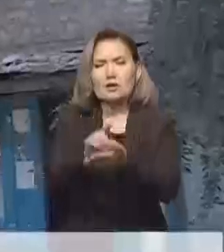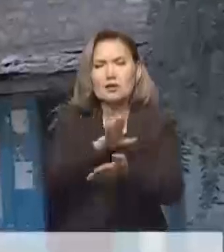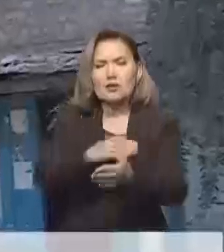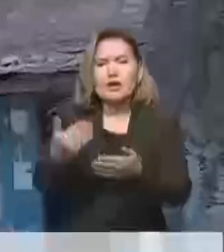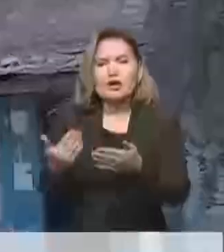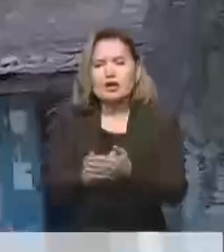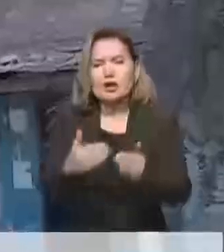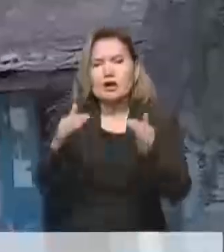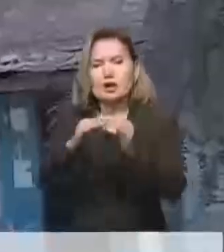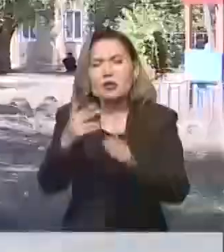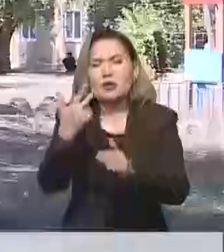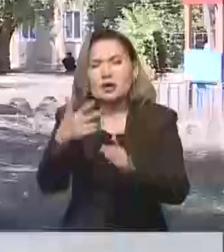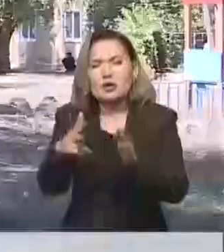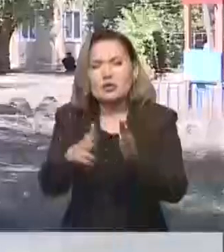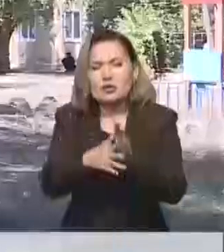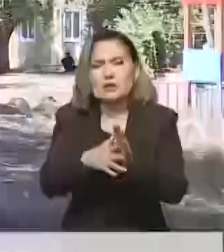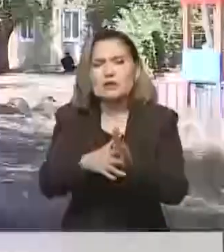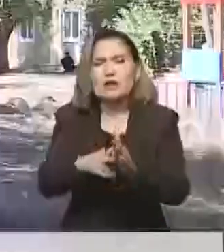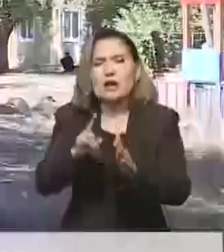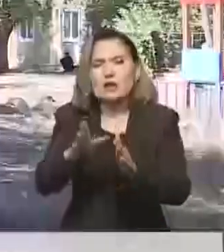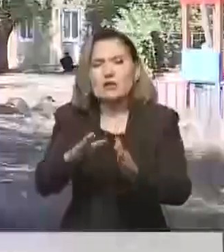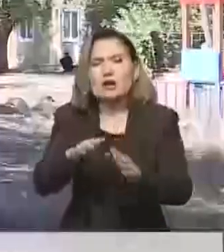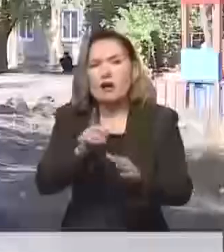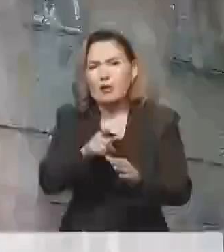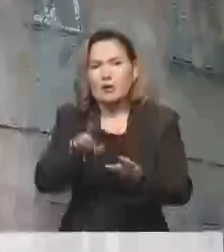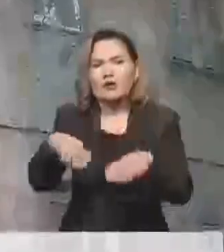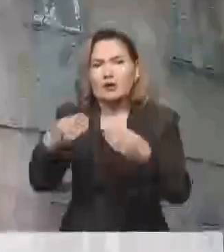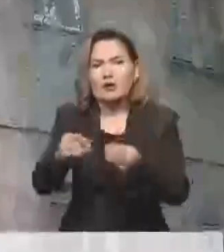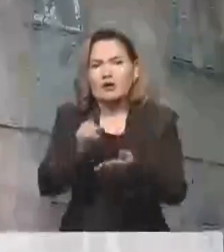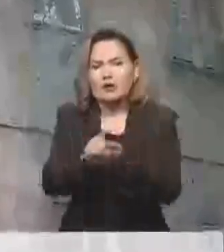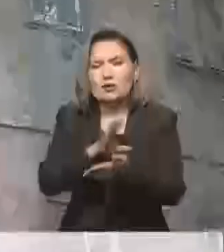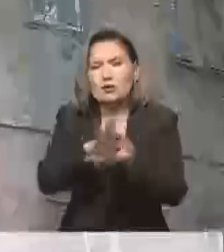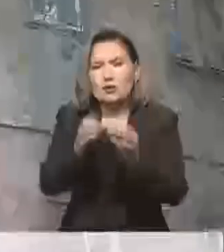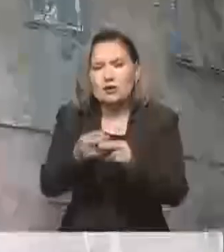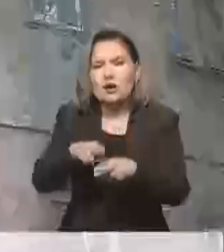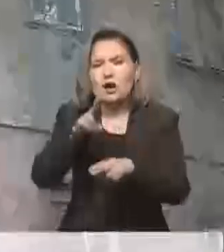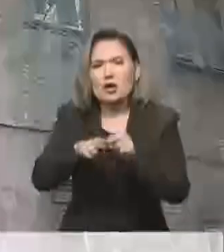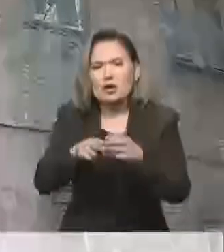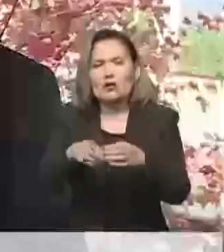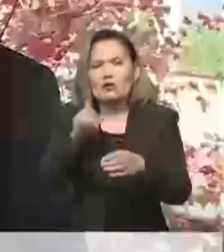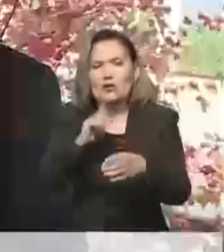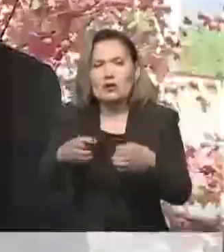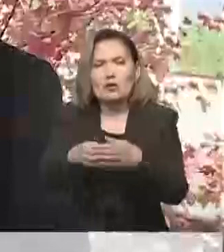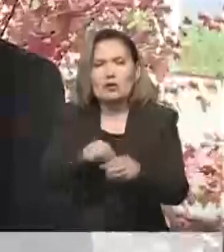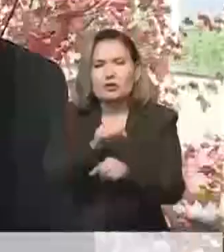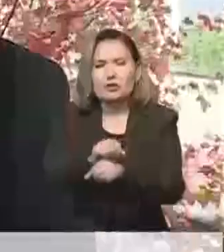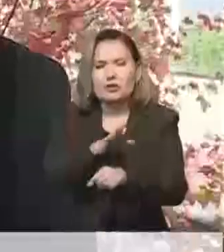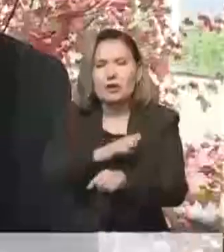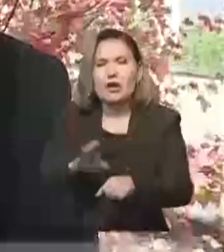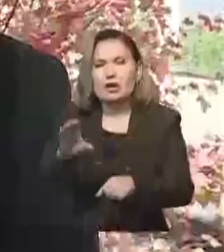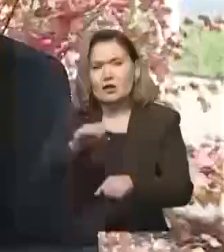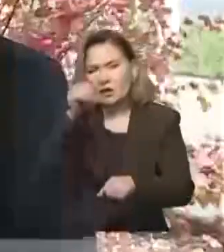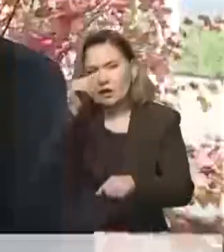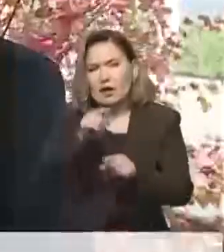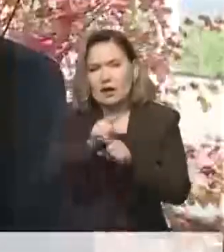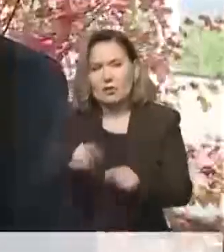пәтер апатты үй тұрғындарына үлестірілуі керек. Алайда құрылыс тоқтап қалған. 42 айында осы үйдің жаңа қабырғасын көтереміз деп